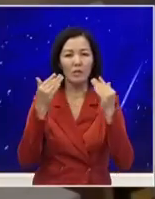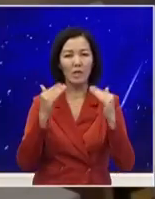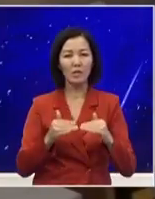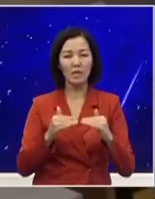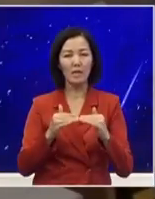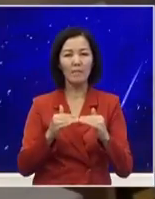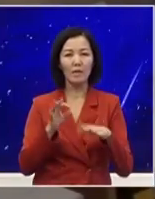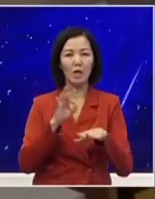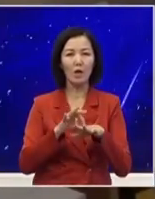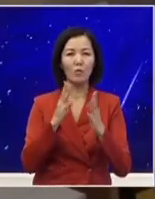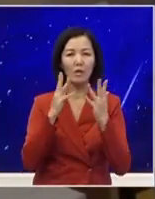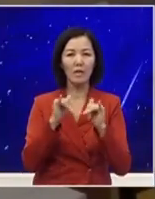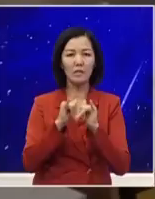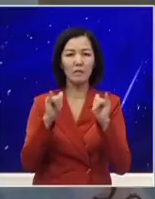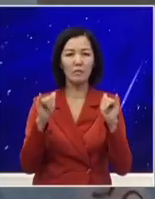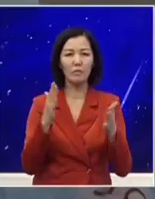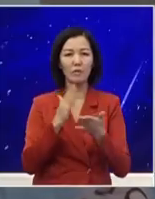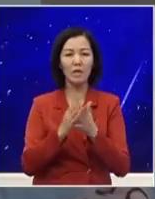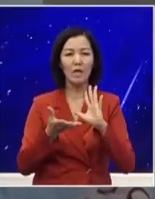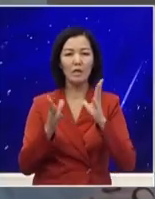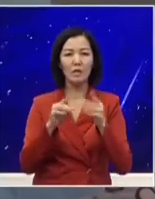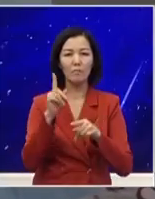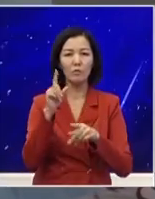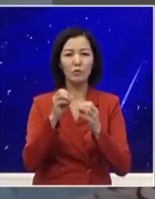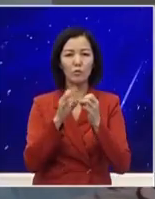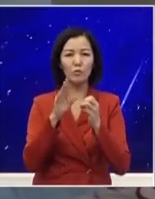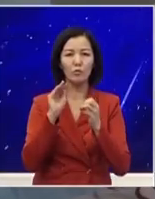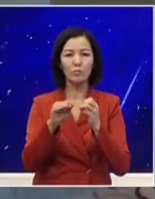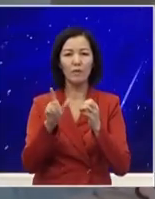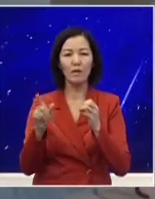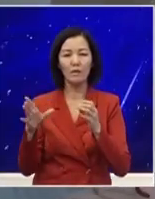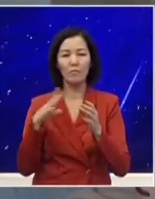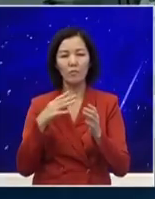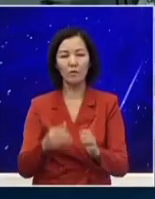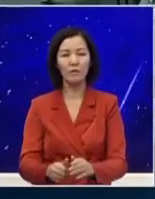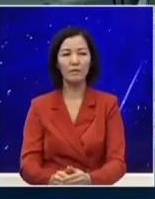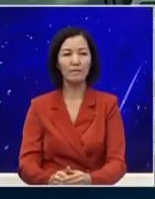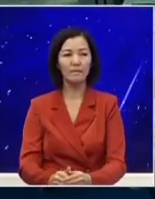нашарлап барады. Жалпы ел бойынша бүгінде науқастар саны 113 мыңнан асты.